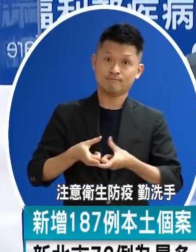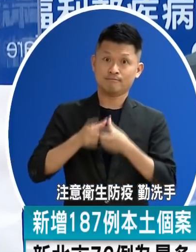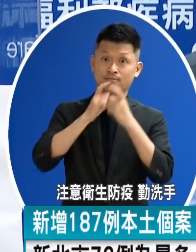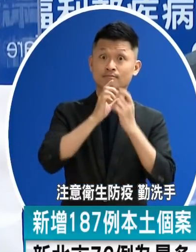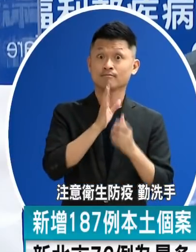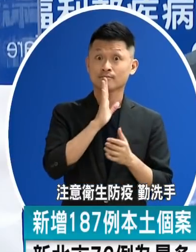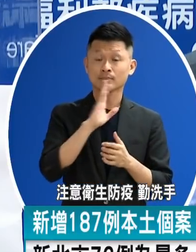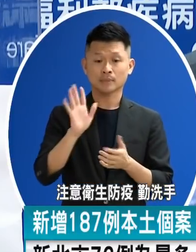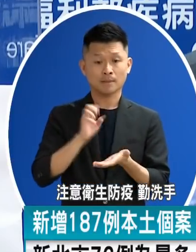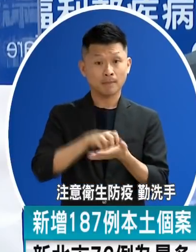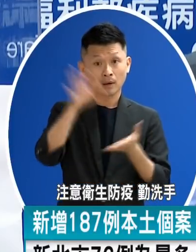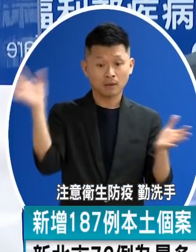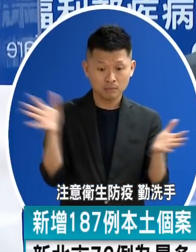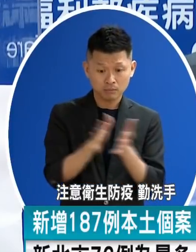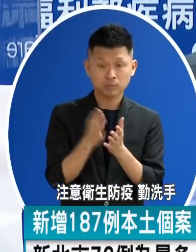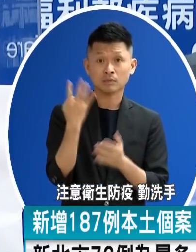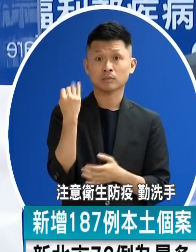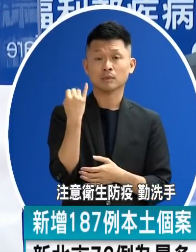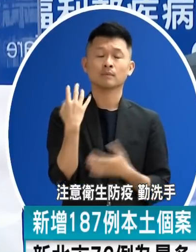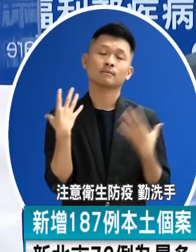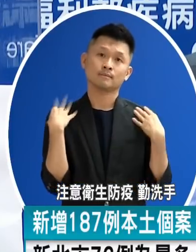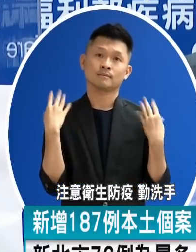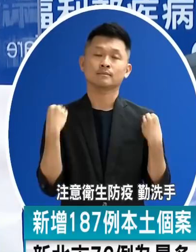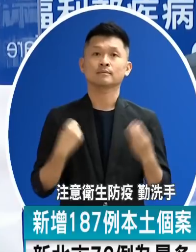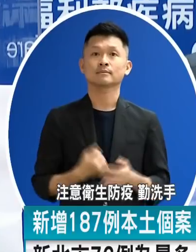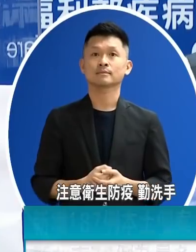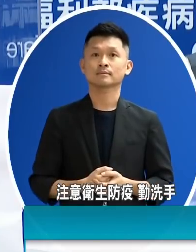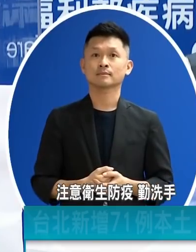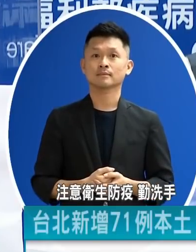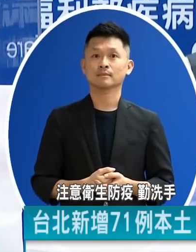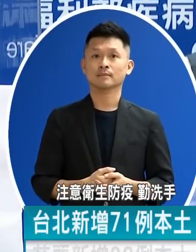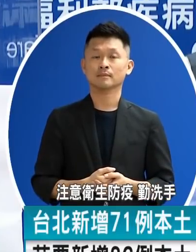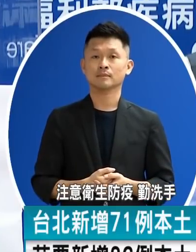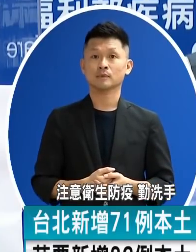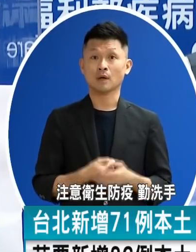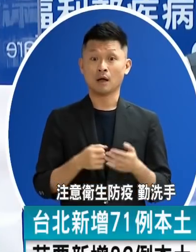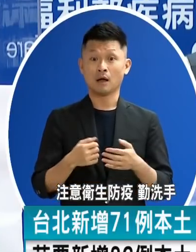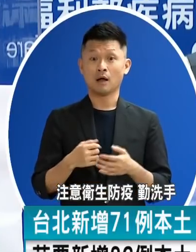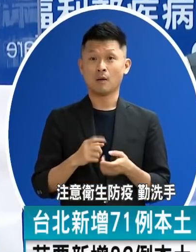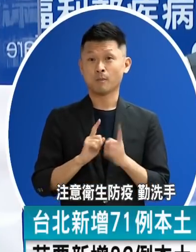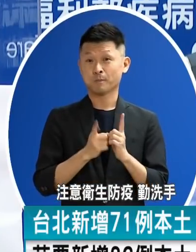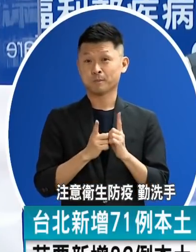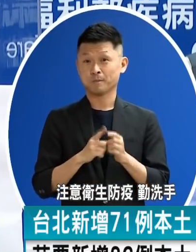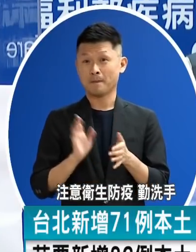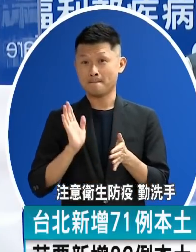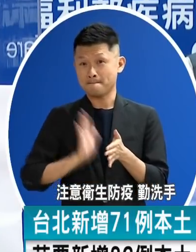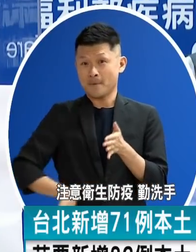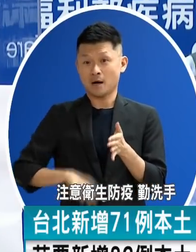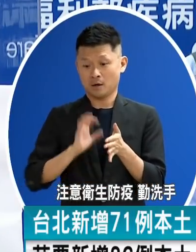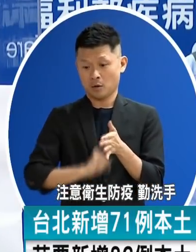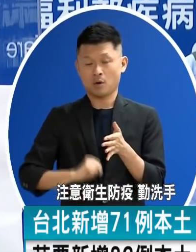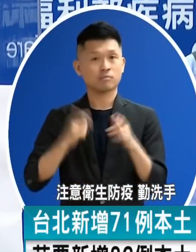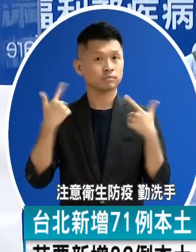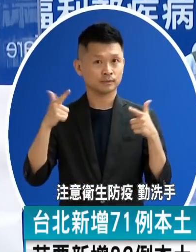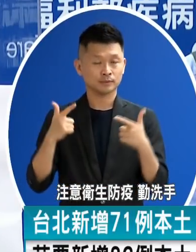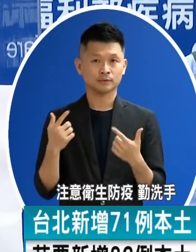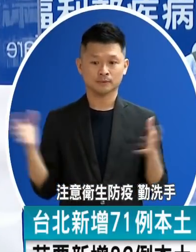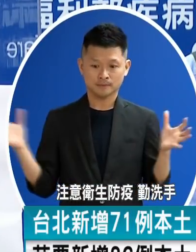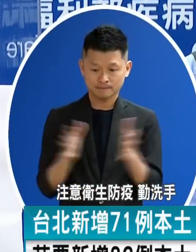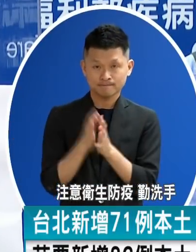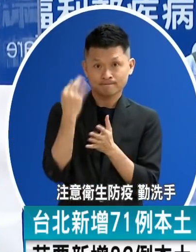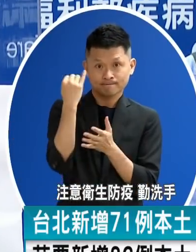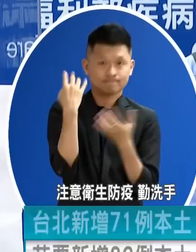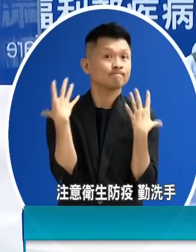报告的时候，这个总数它是不变的了哈，并不是因为这样就把总数减下来，好，总数是仍然存在